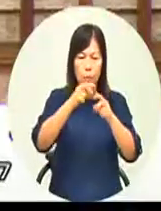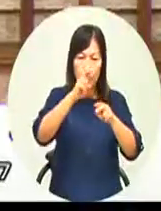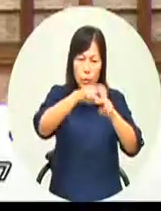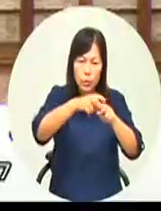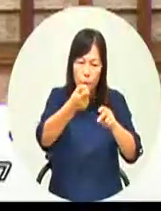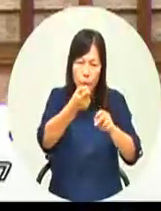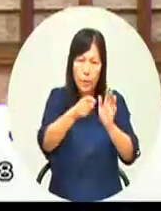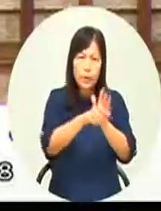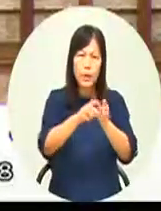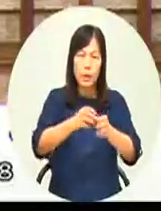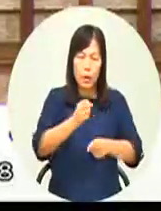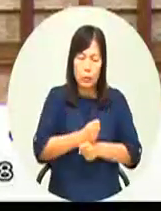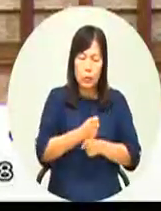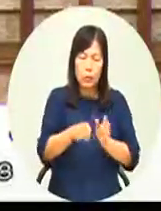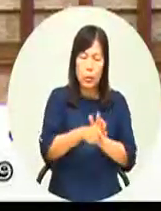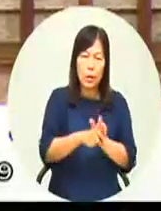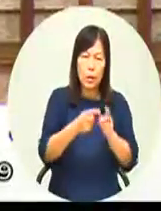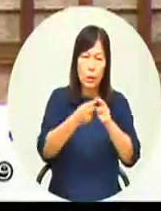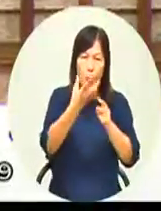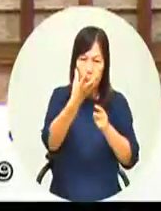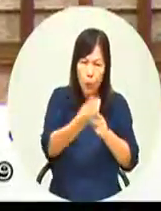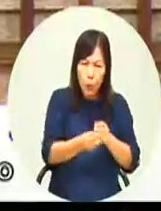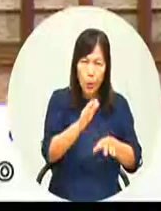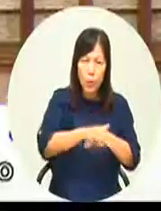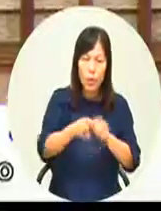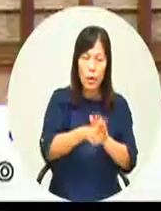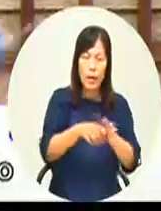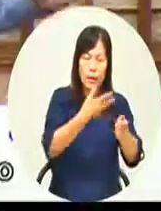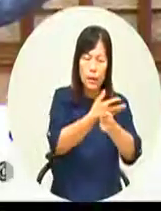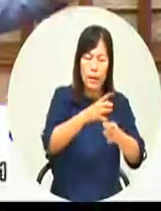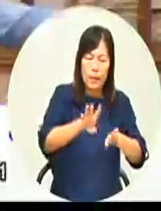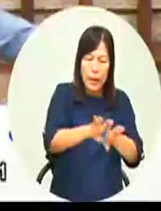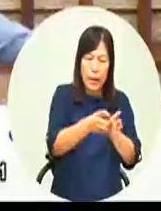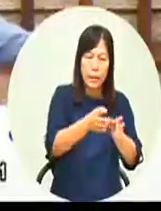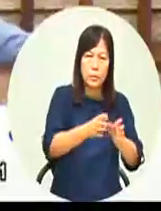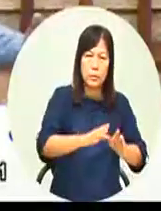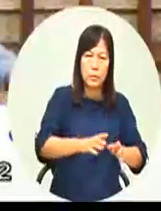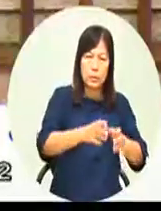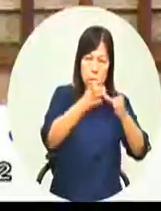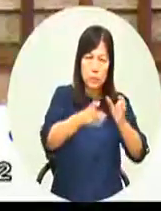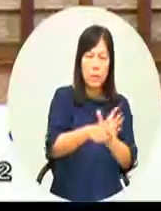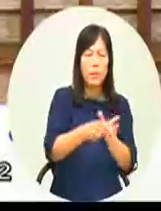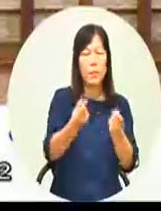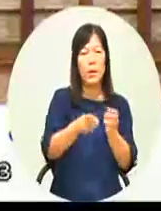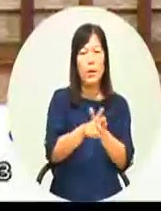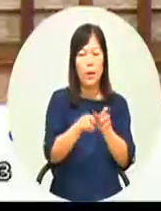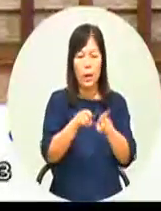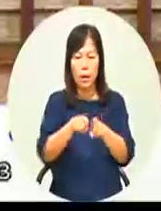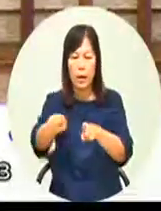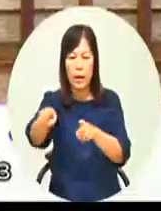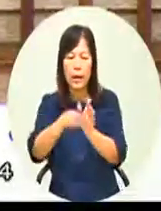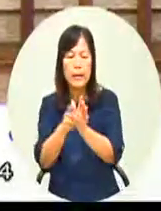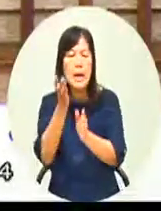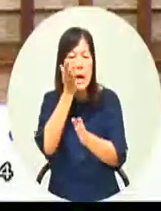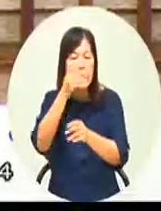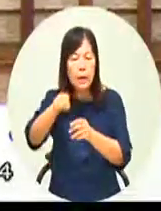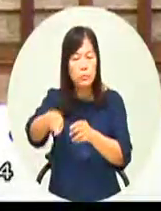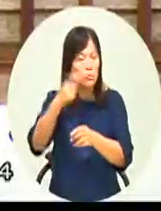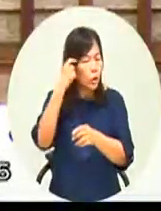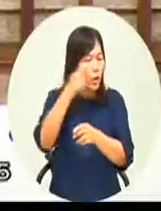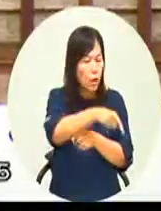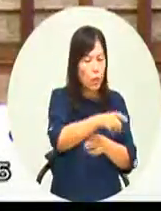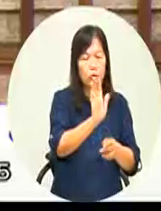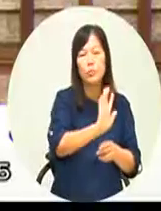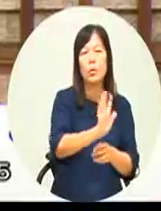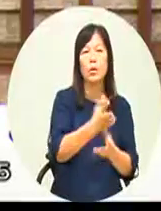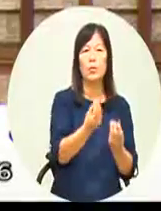无最这个时间紧红去开发吼。告诉你延伸到冈山站的时阵，我很担心没有开发商愿意来开发这里。为